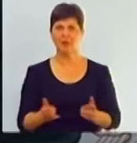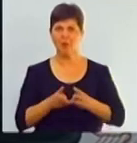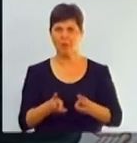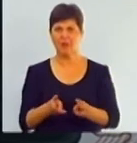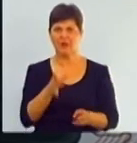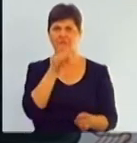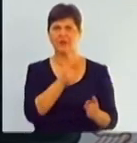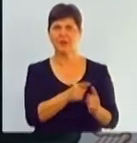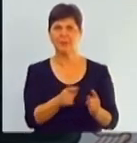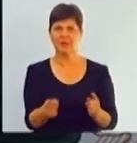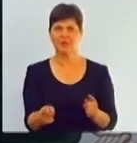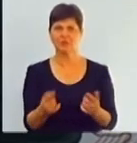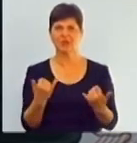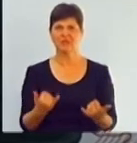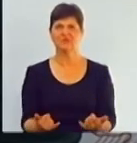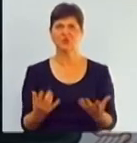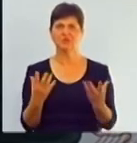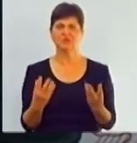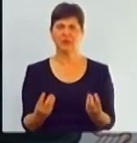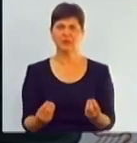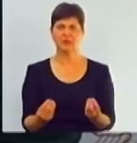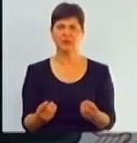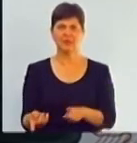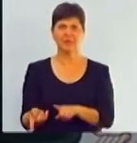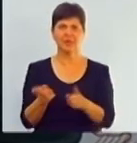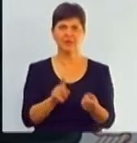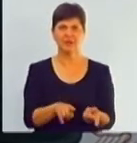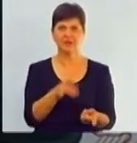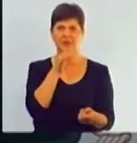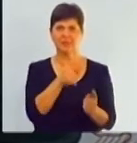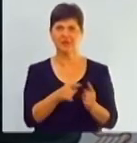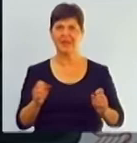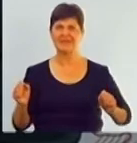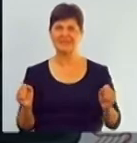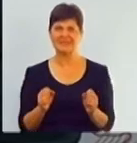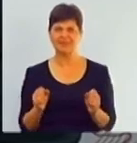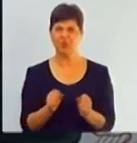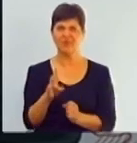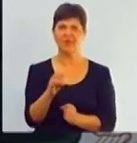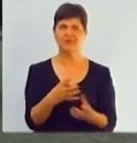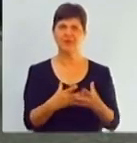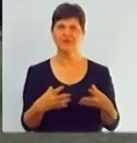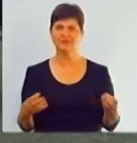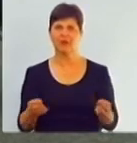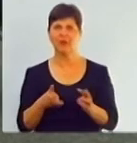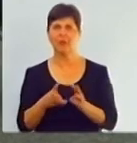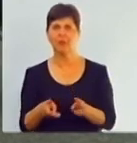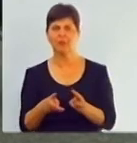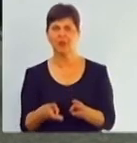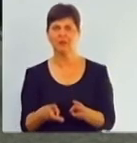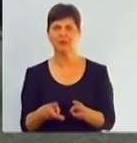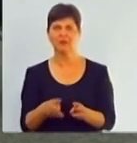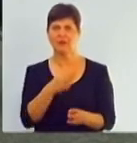також на сьогоднішній день перехідний період зимового на весняний, також опалення проходить, і